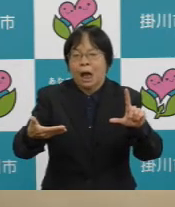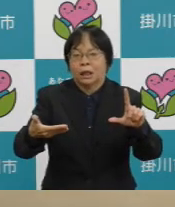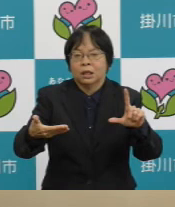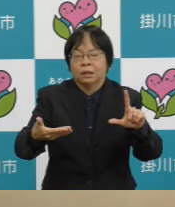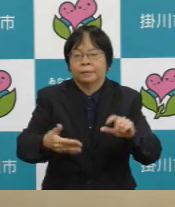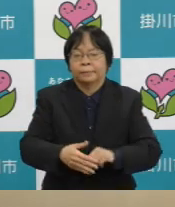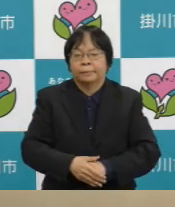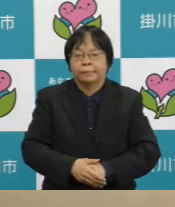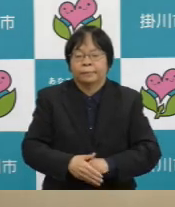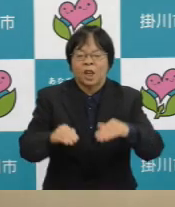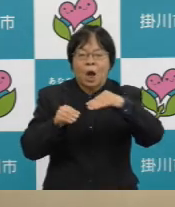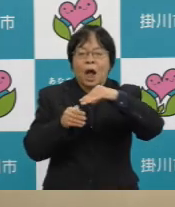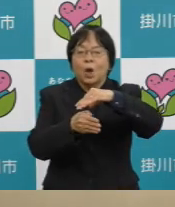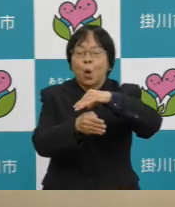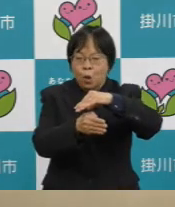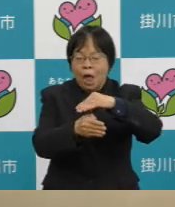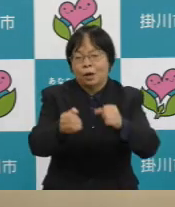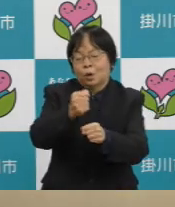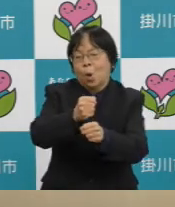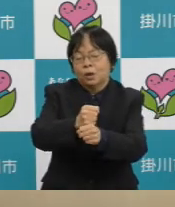トンネル工事をする